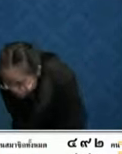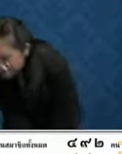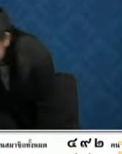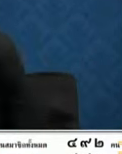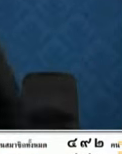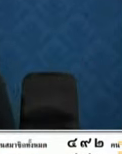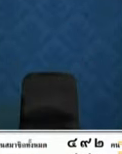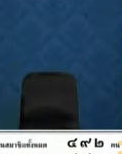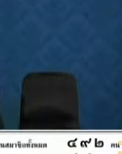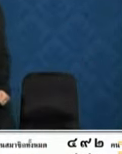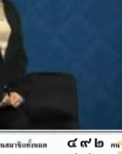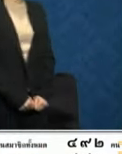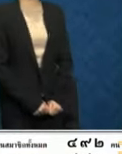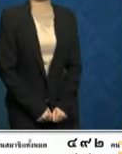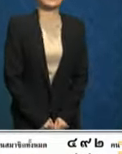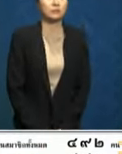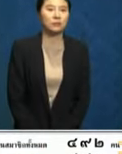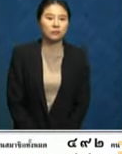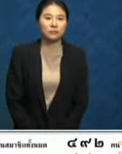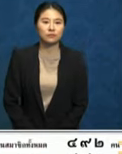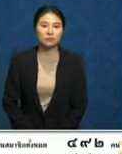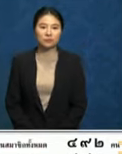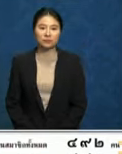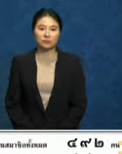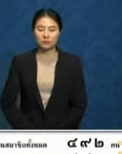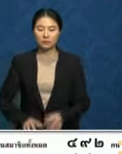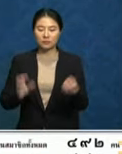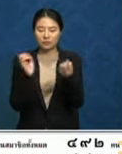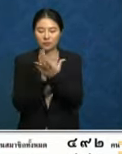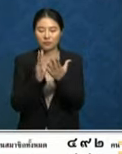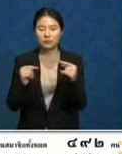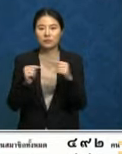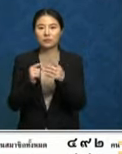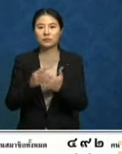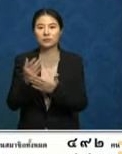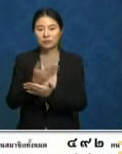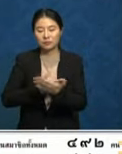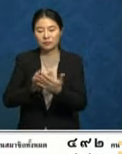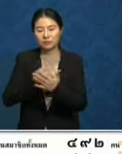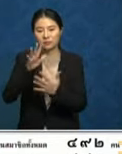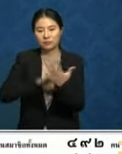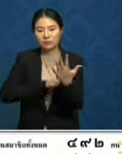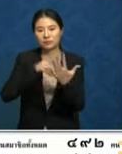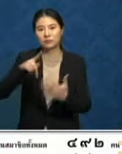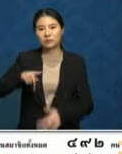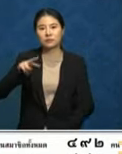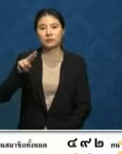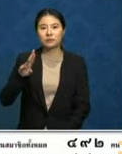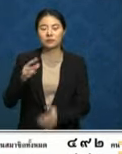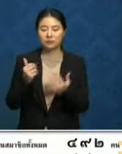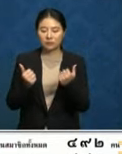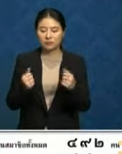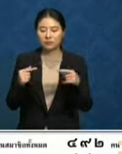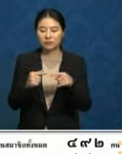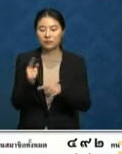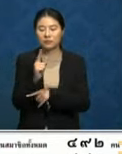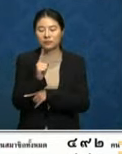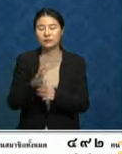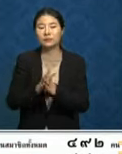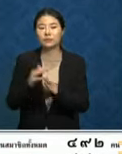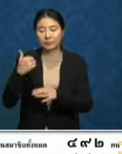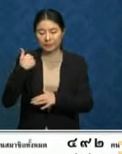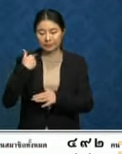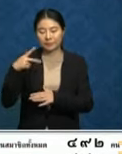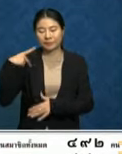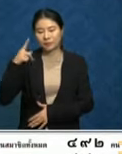กระทบที่คาดว่าจะเกิดขึ้นจากการพิจารณาร่างพระราชบัญญัติกฎหมายฉบับนี้มีทั้งข้อดี